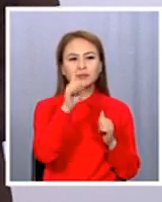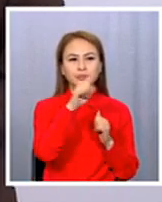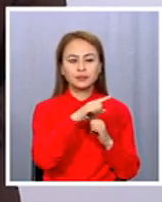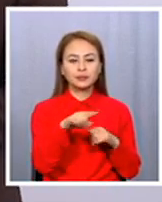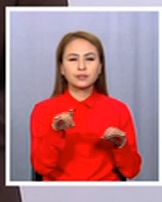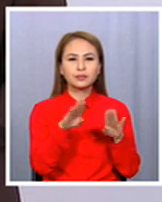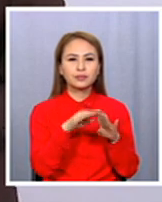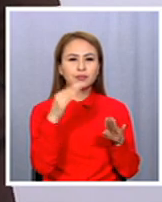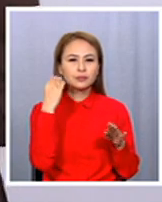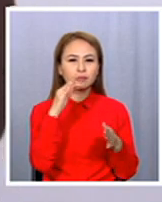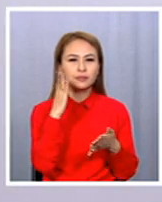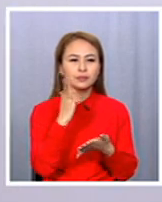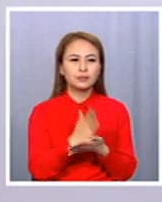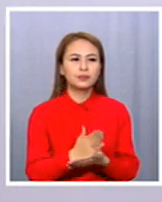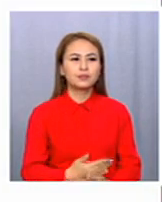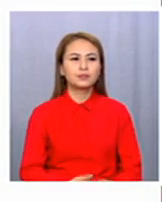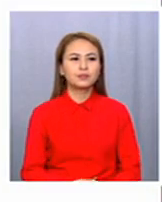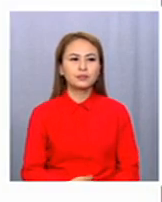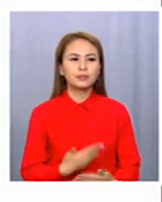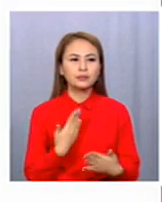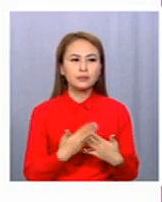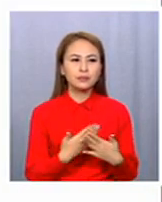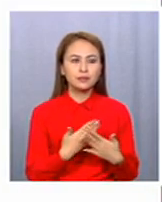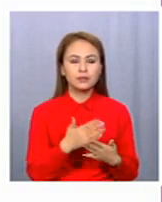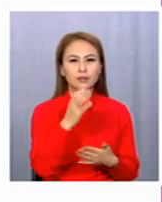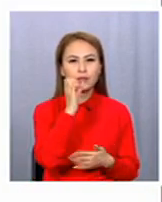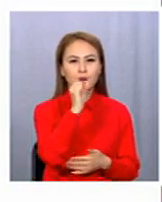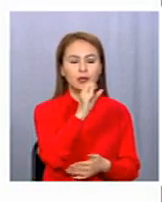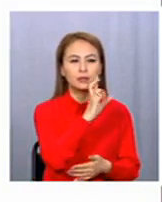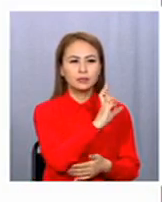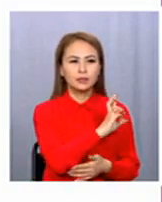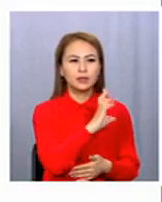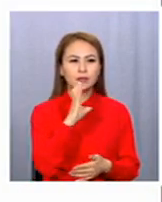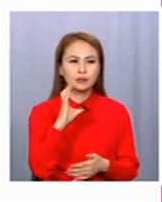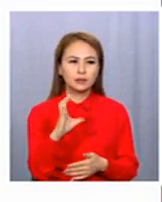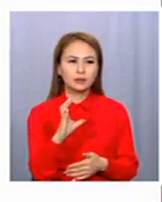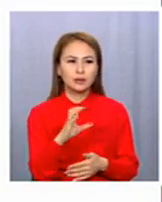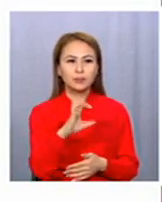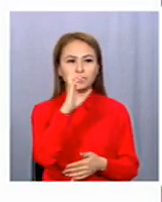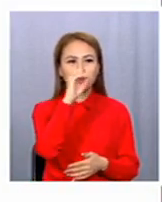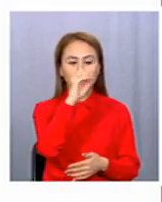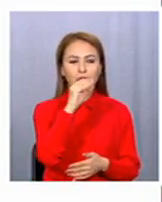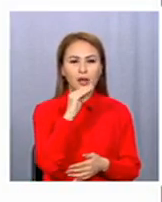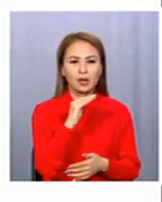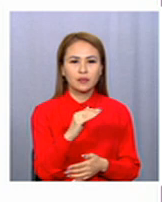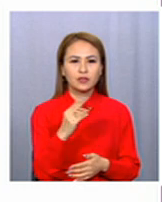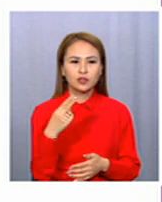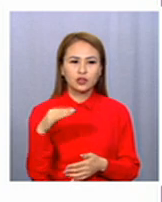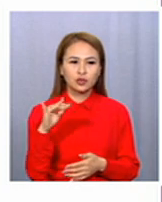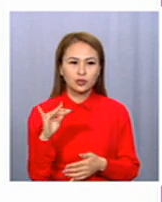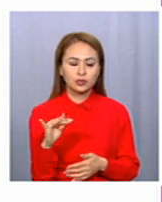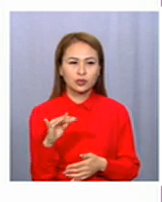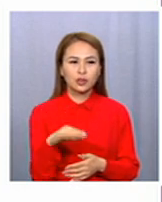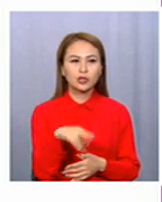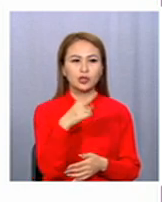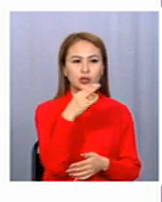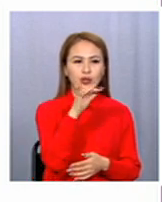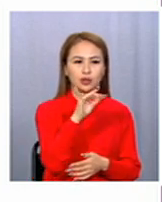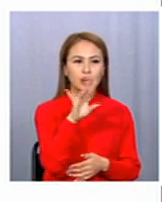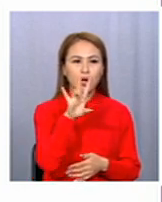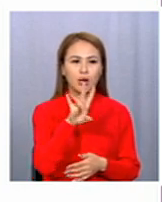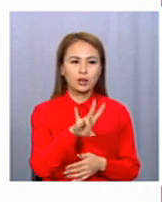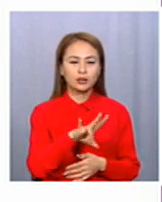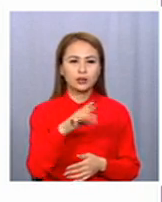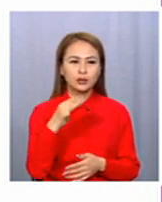қасиет ортақ болып тұр. Мысалы болар, А, Б, С бұрышы, Е, Ф, Г бұрышы және Г, H, I